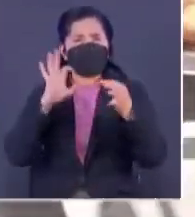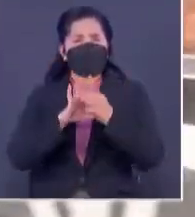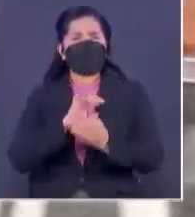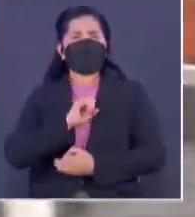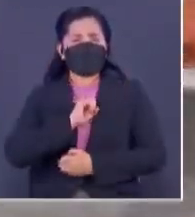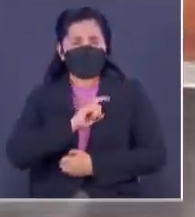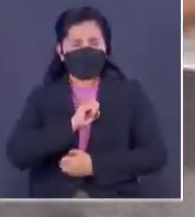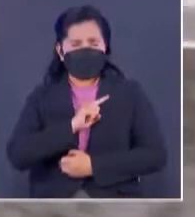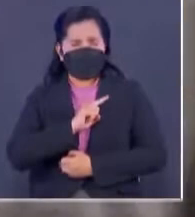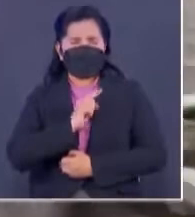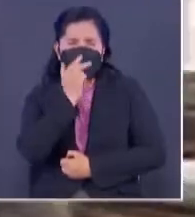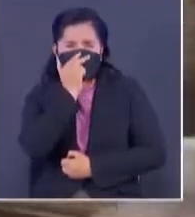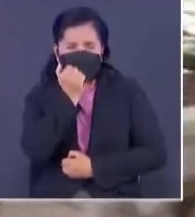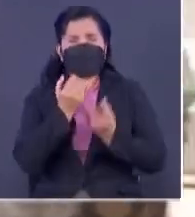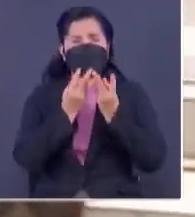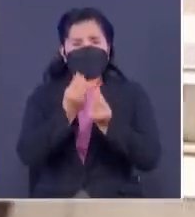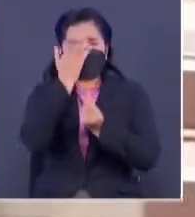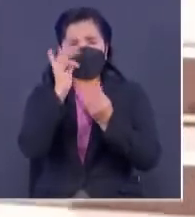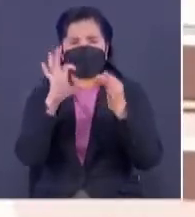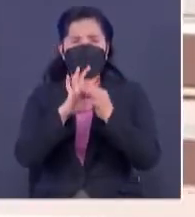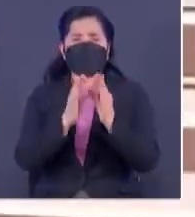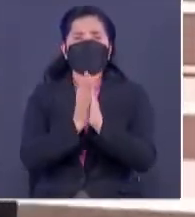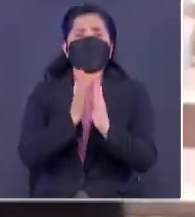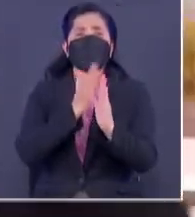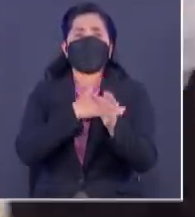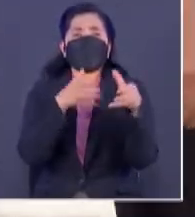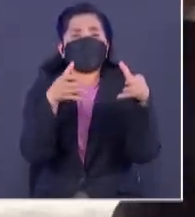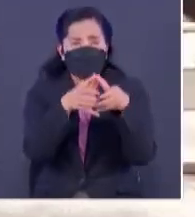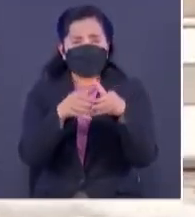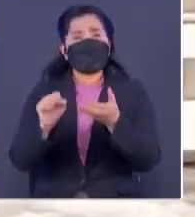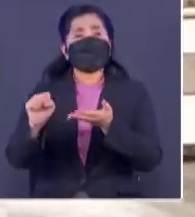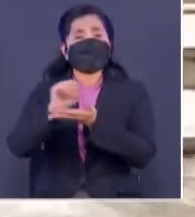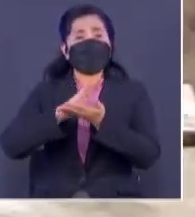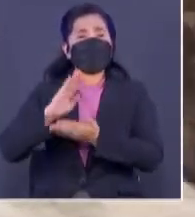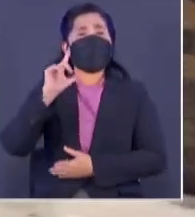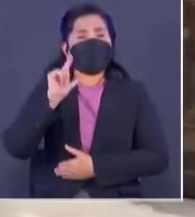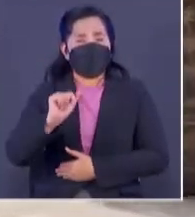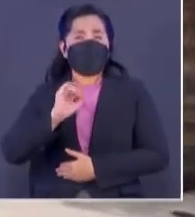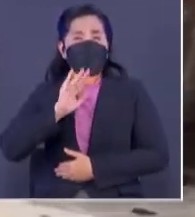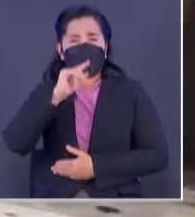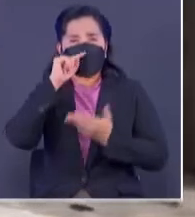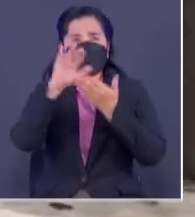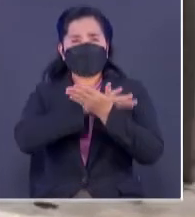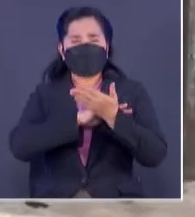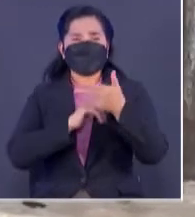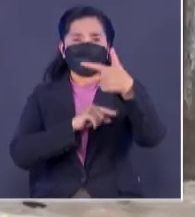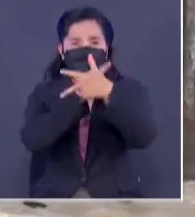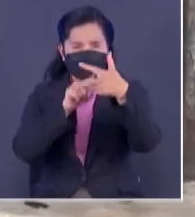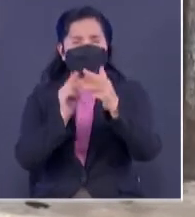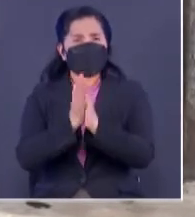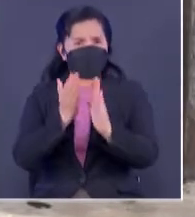พราะว่ากระทบต่อวงการสงฆ์ซึ่งถือเป็น1ใน3สถาบันหลักซึ่งก็ต้องยอมรับครับว่าสังคมปัจ